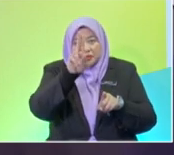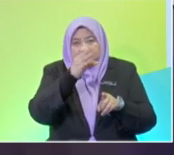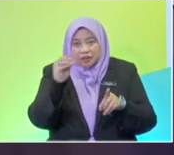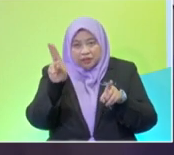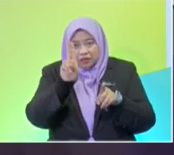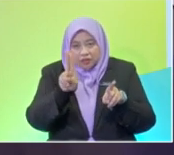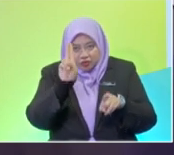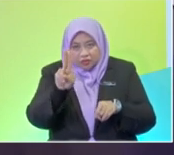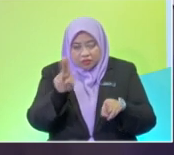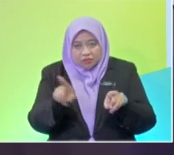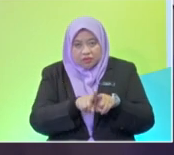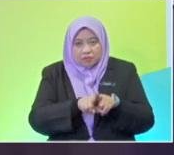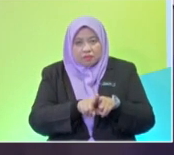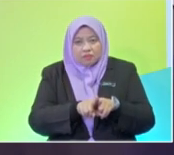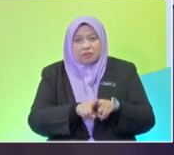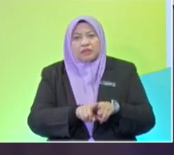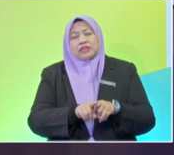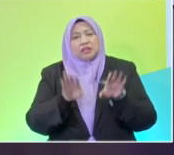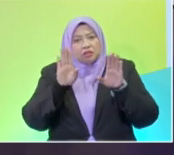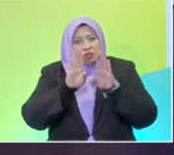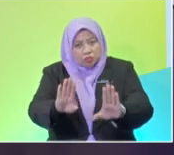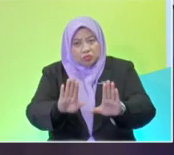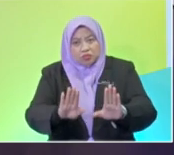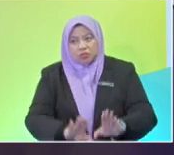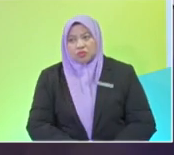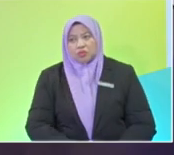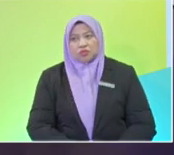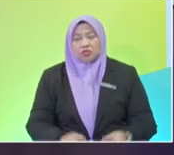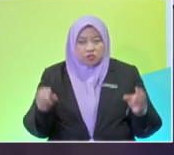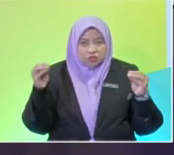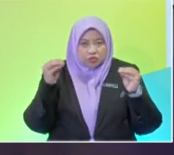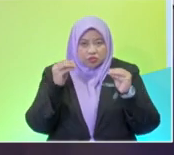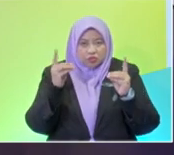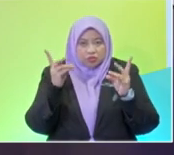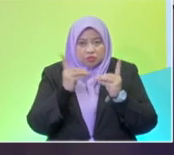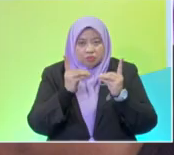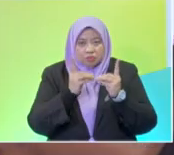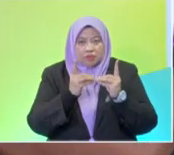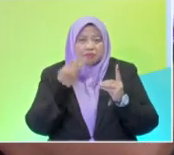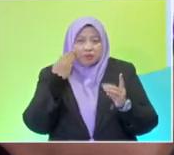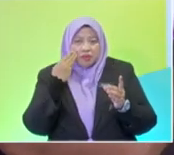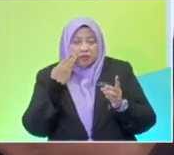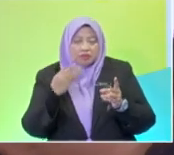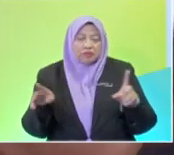magnet bentuk you temukan biru dengan biru biru dengan merah